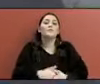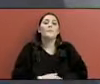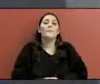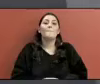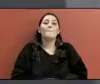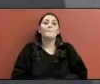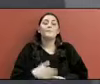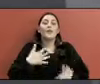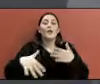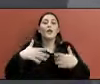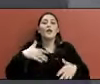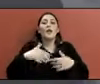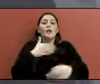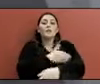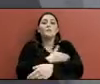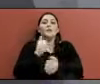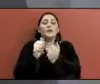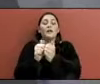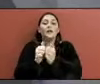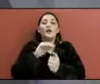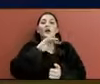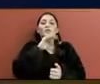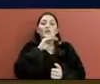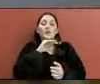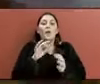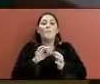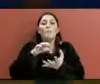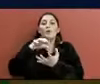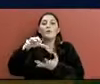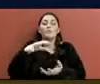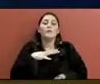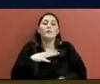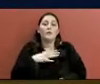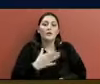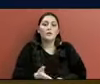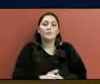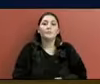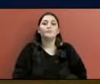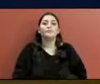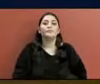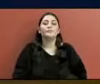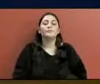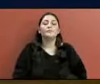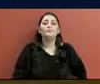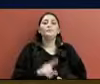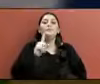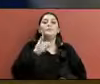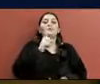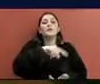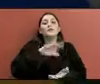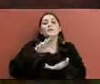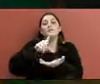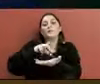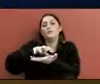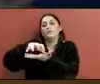yanında yaşlılar birimimiz var. Bir diğer birimimiz engelli ve